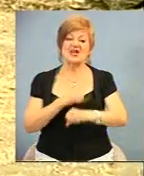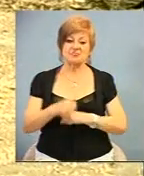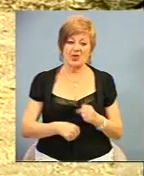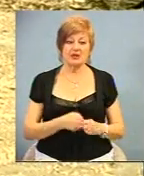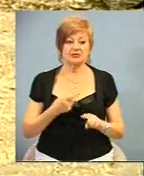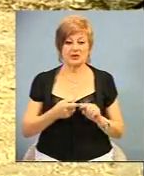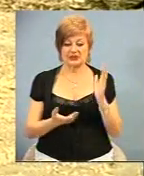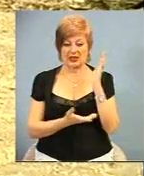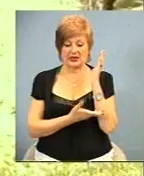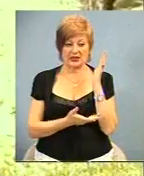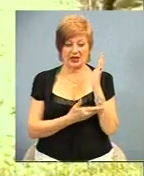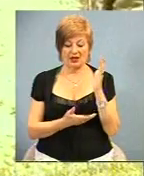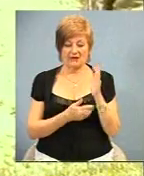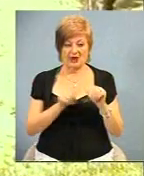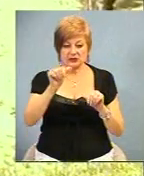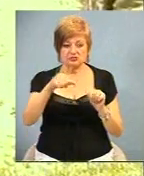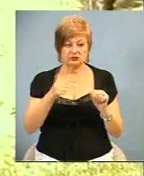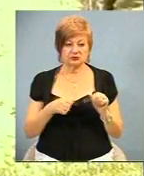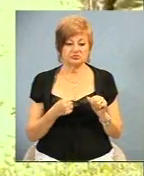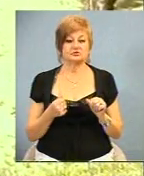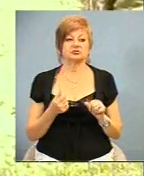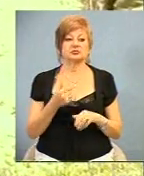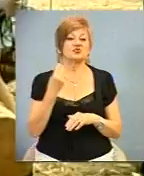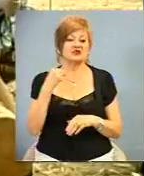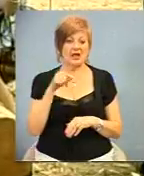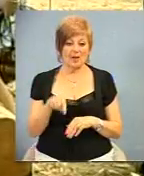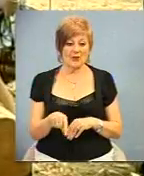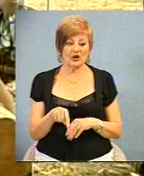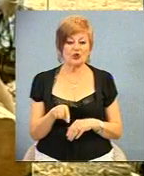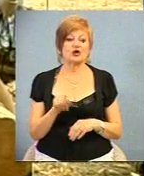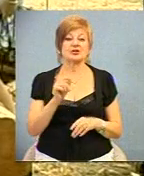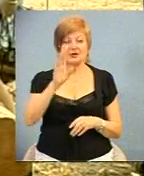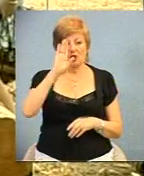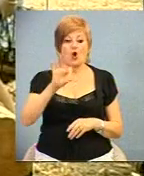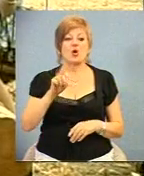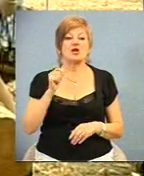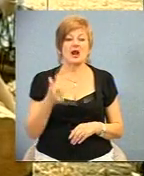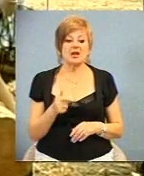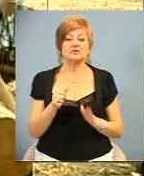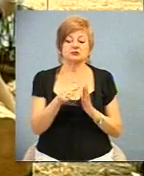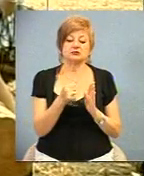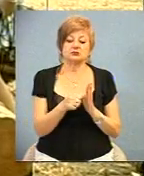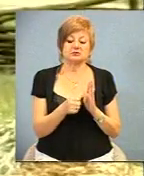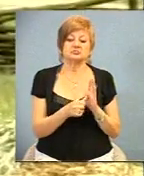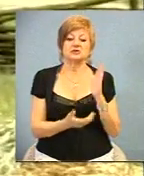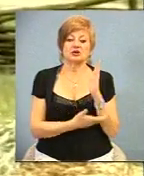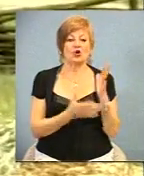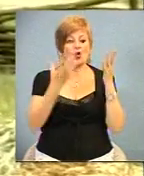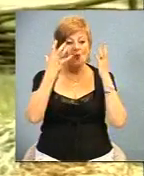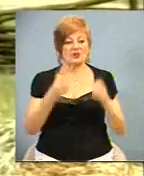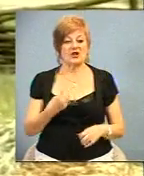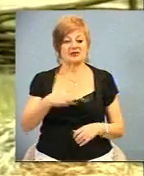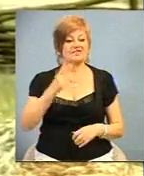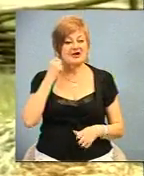дерев'яний зоопарк знаходиться на вулиці Тригубинка, що в Дніпровському районі Запоріжжя. Автор Олег Тобичин різьбленням по дереву захопився близько